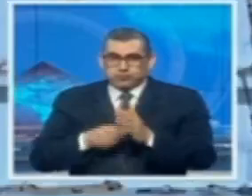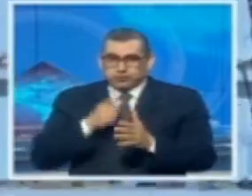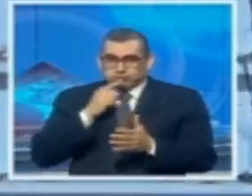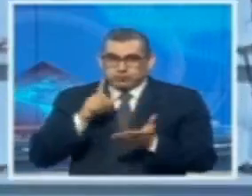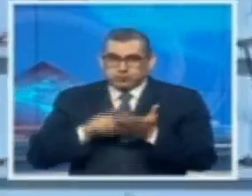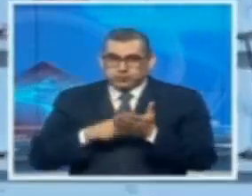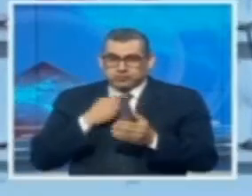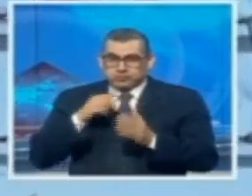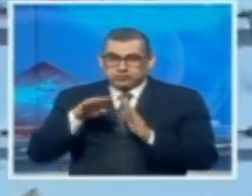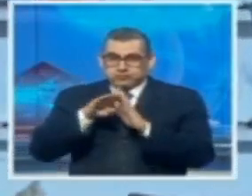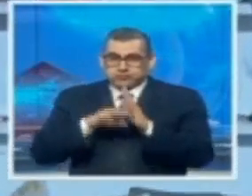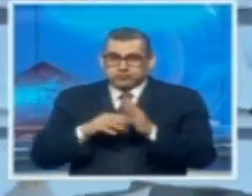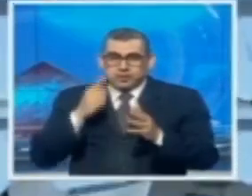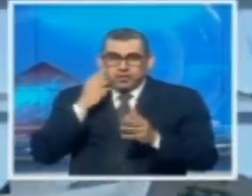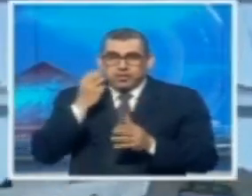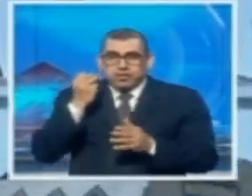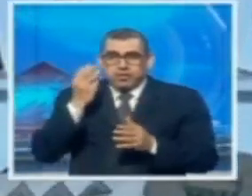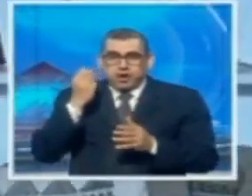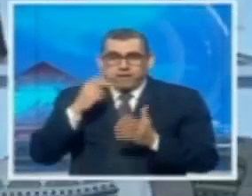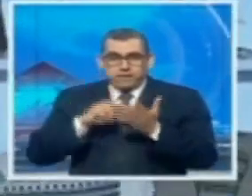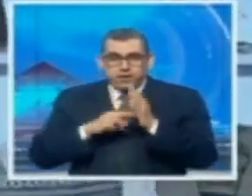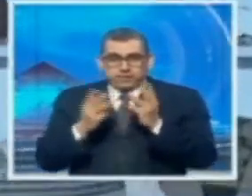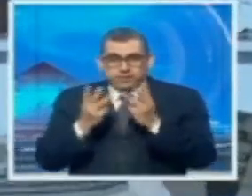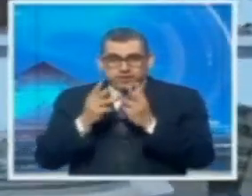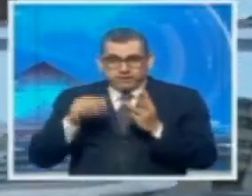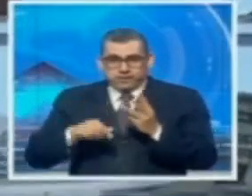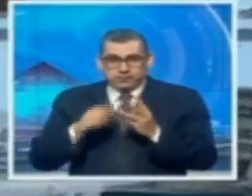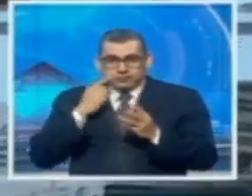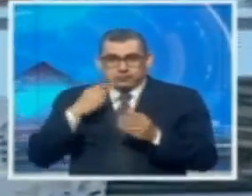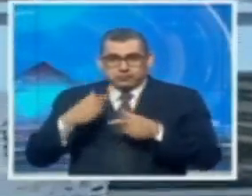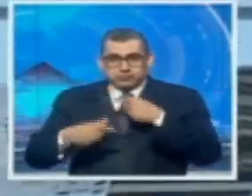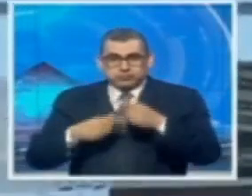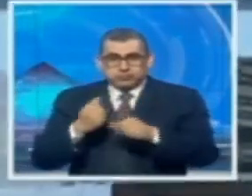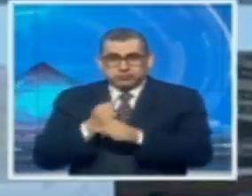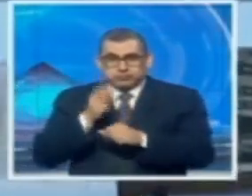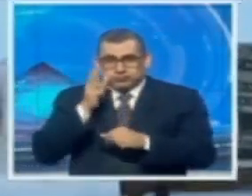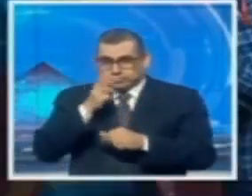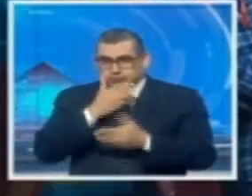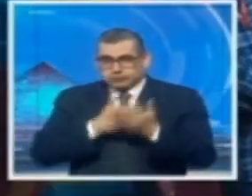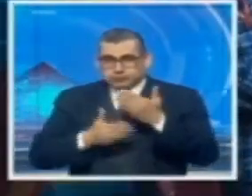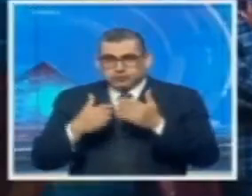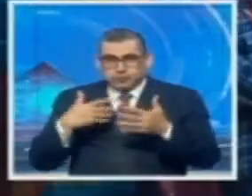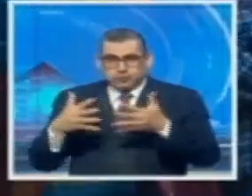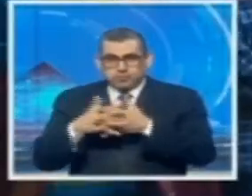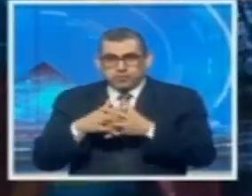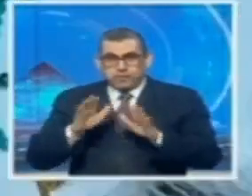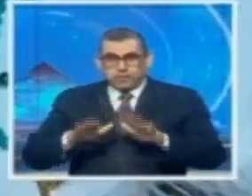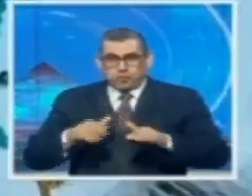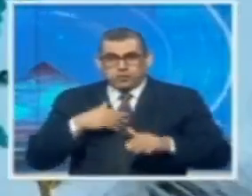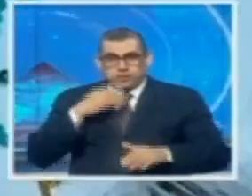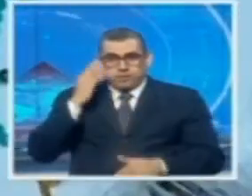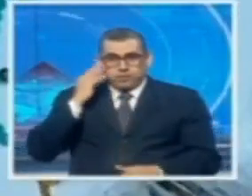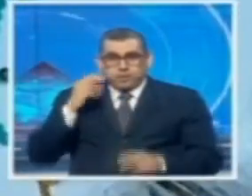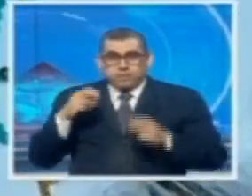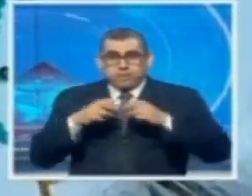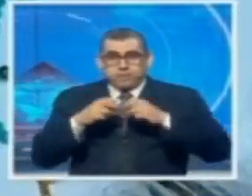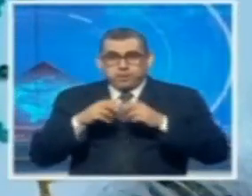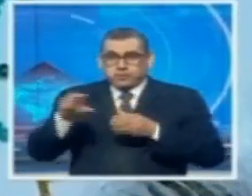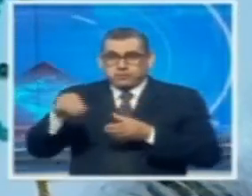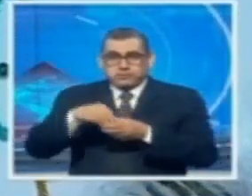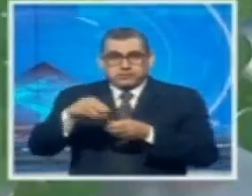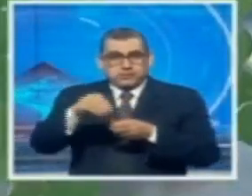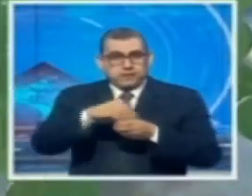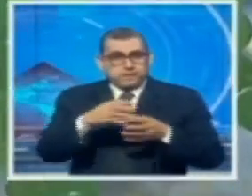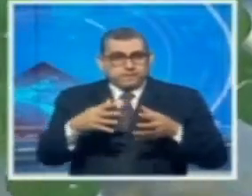للمنصة الثقافية يعني التاريخية دي إنه إحنا نكون دائما موجودين. المعرض ضم بين